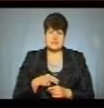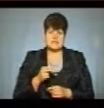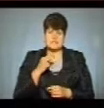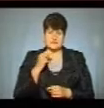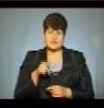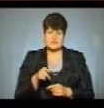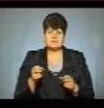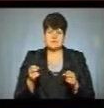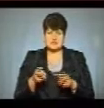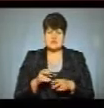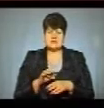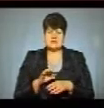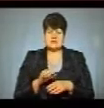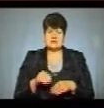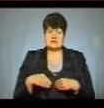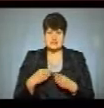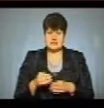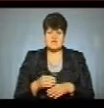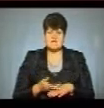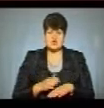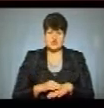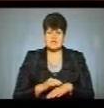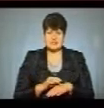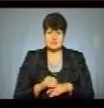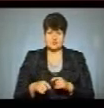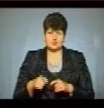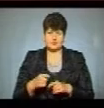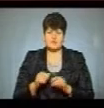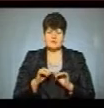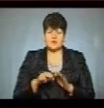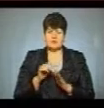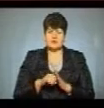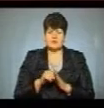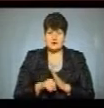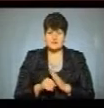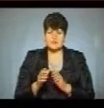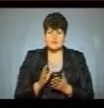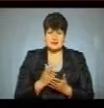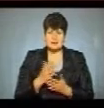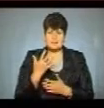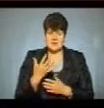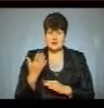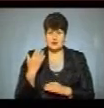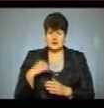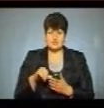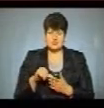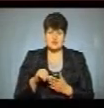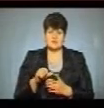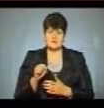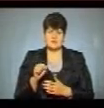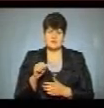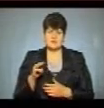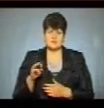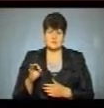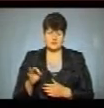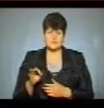в умисному завданні тяжких тілесних ушкоджень. У справі про вбивство Катерини Гандзюк фігурують 5 колишніх учасників антитерористичної операції.